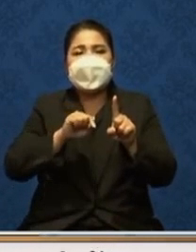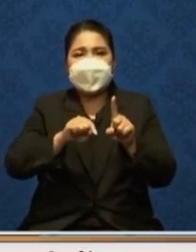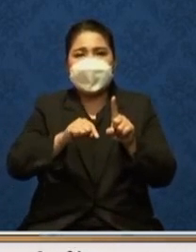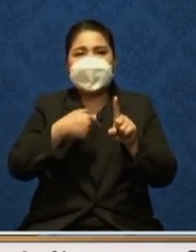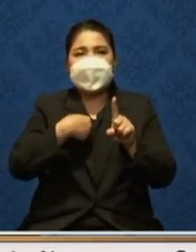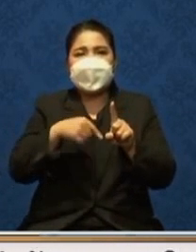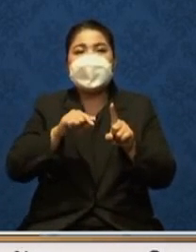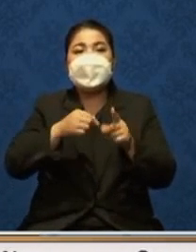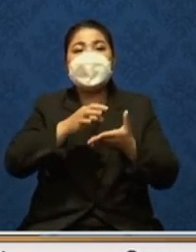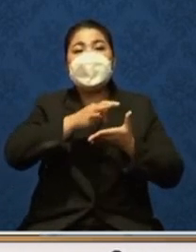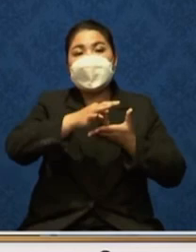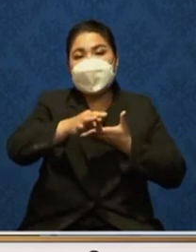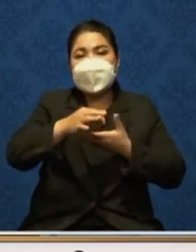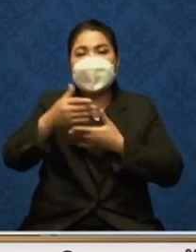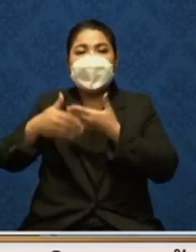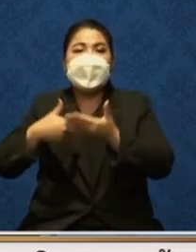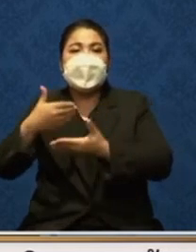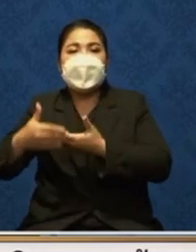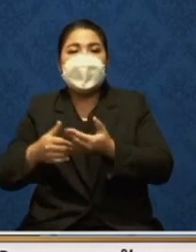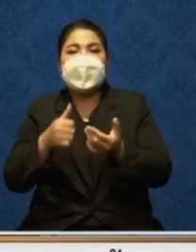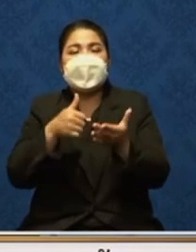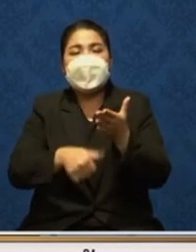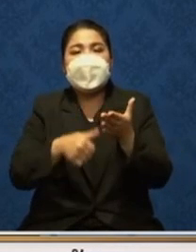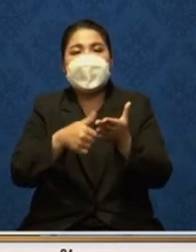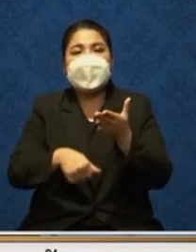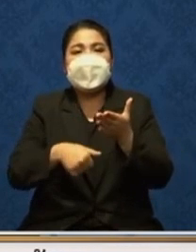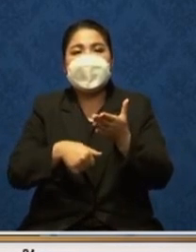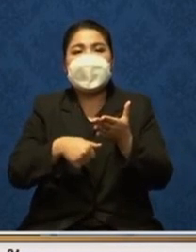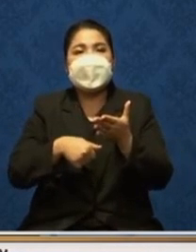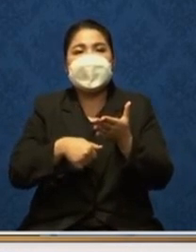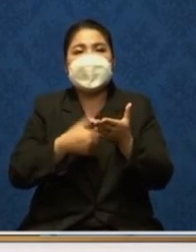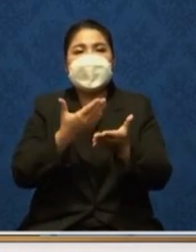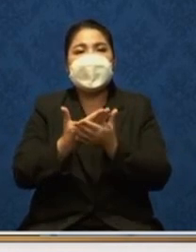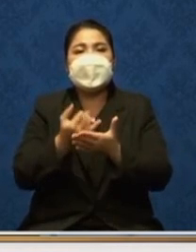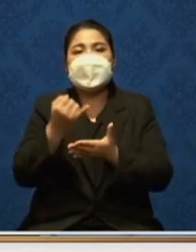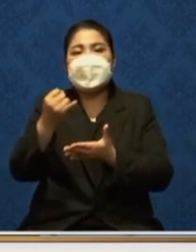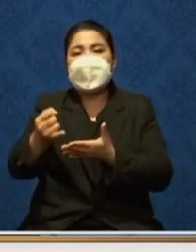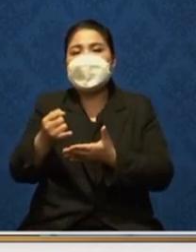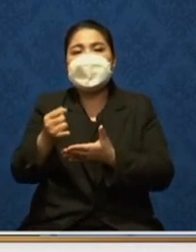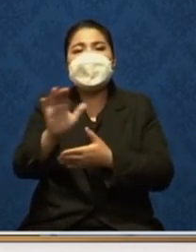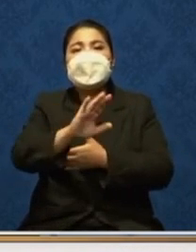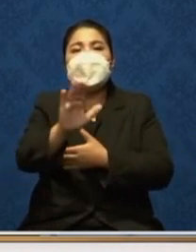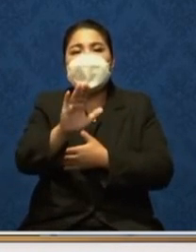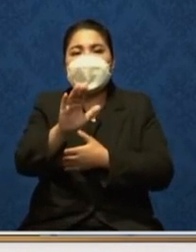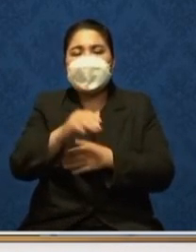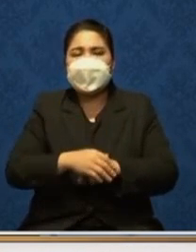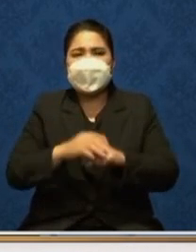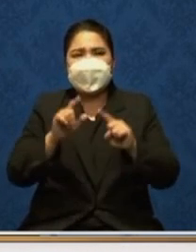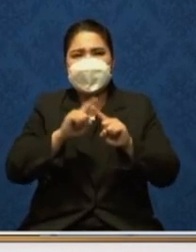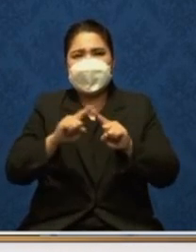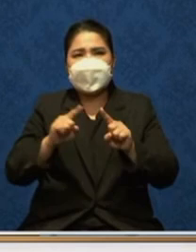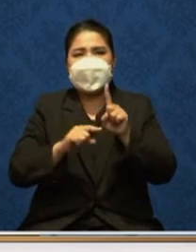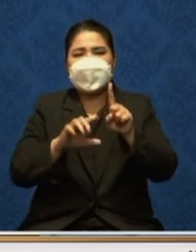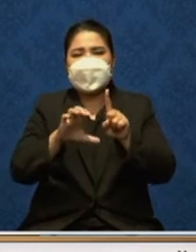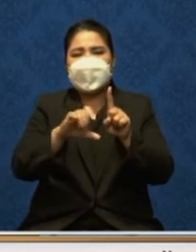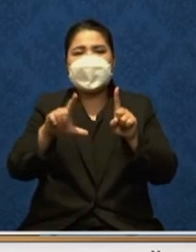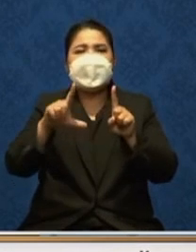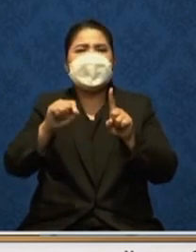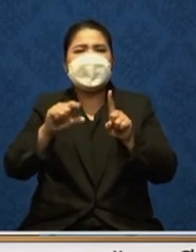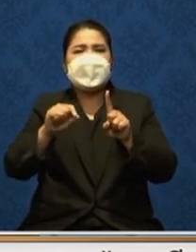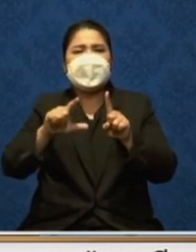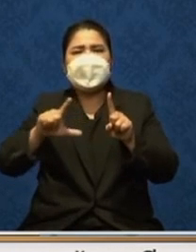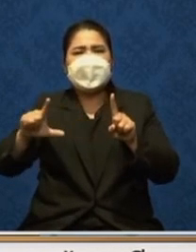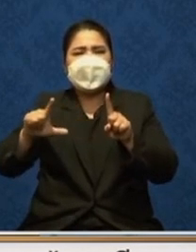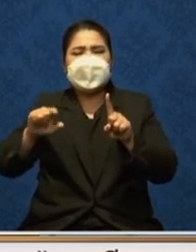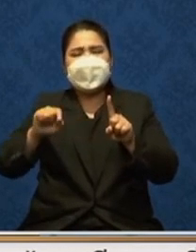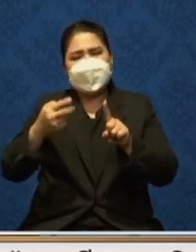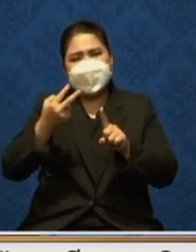ั้งผู้ซอผู้ขายไม่ตเสยพาสีใดๆ ทั้งสิ้นแต่ข้อที่น่าสงสัยก็คือ 120 ลานบาท กัธุรกิจนี้นะ